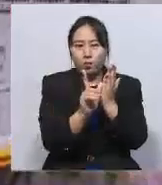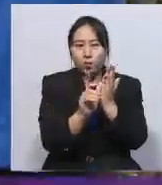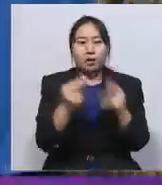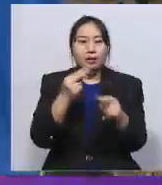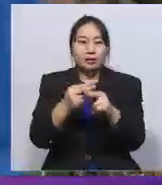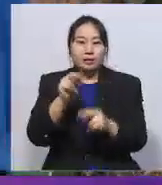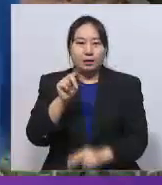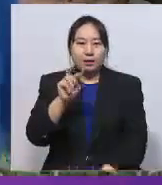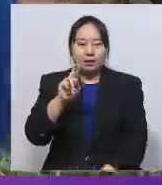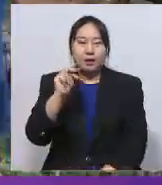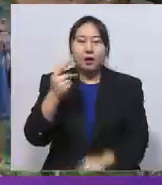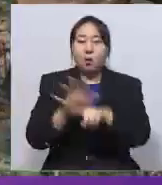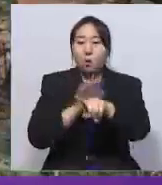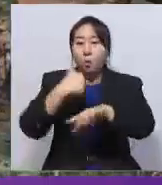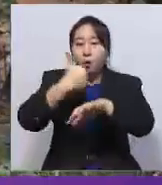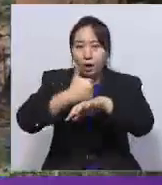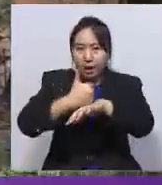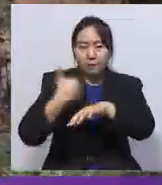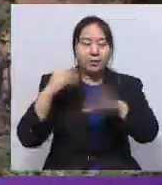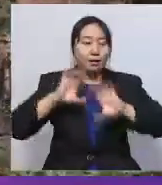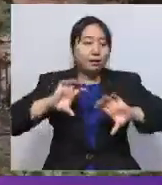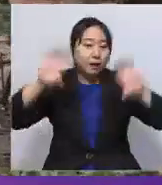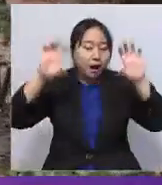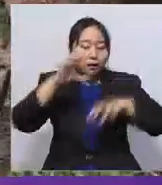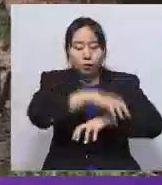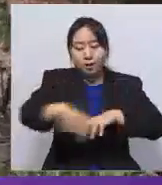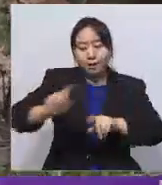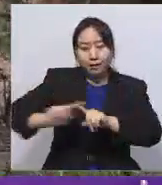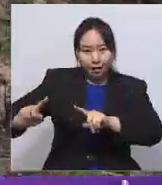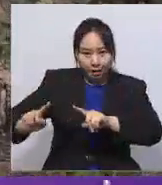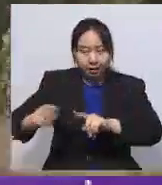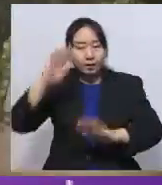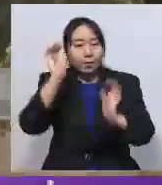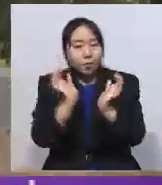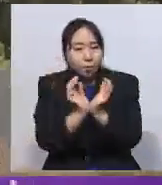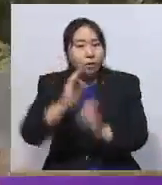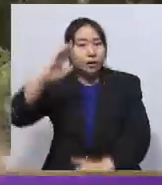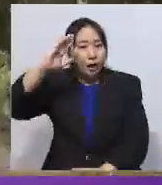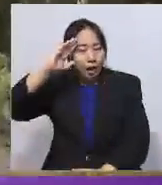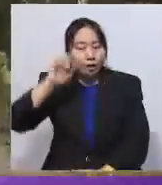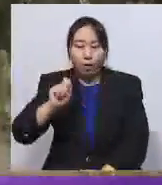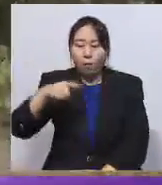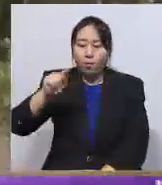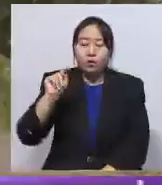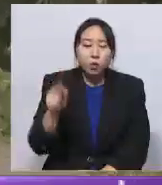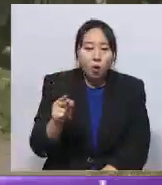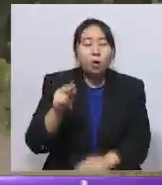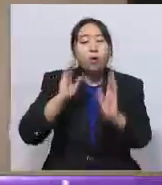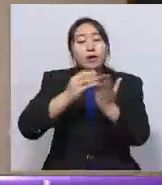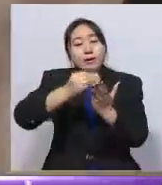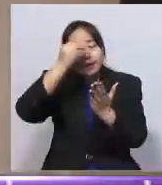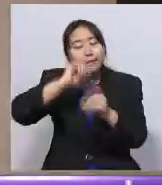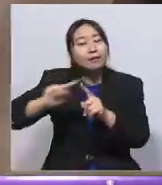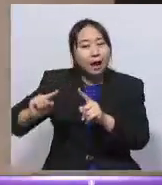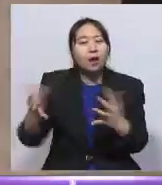รงค์วุ่นซิ่วผู้ว่าราชการจังหวัดนะคะก็นำข้าราชการหน่วยงานต่างๆทั้งตำรวจทหารองค์กรปกครองส่วนท้องถิ่นนักเรียนนักศึกษ